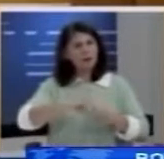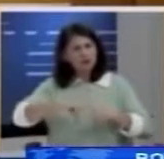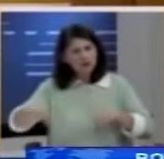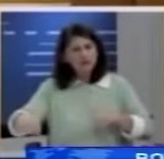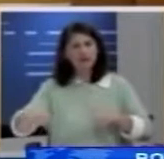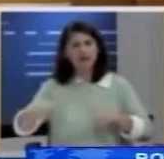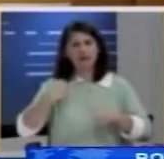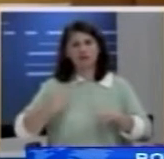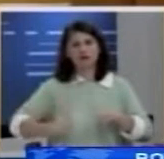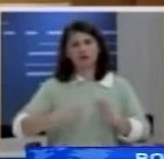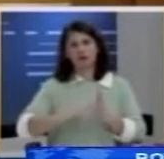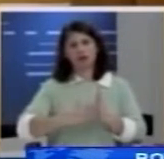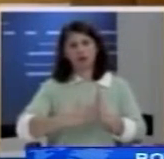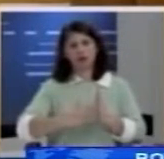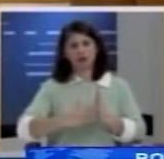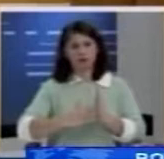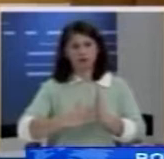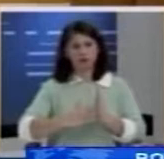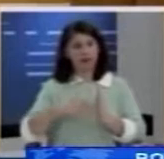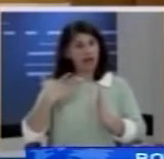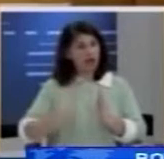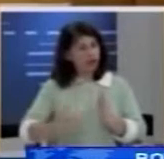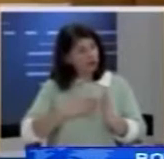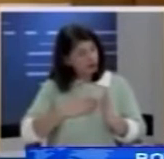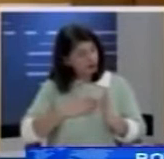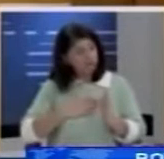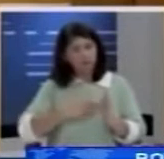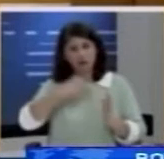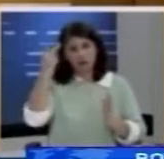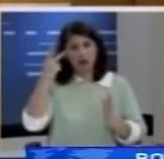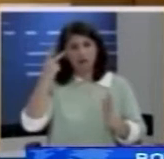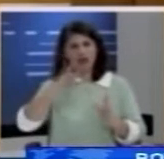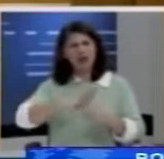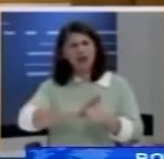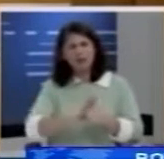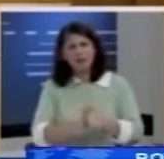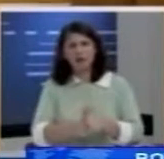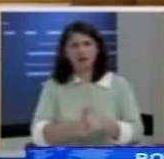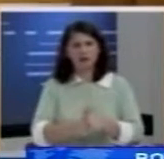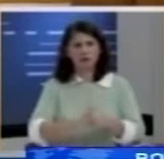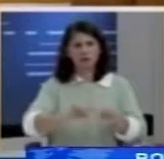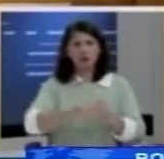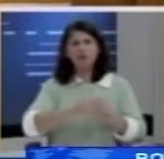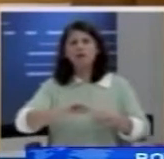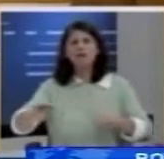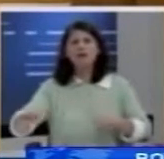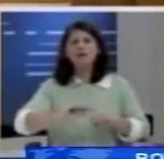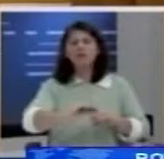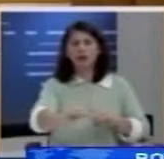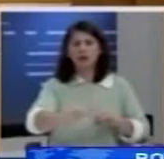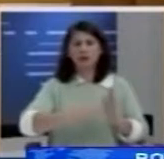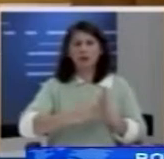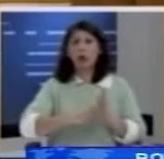αποσπασμένους δημοσίους υπαλλήλους. Έχουμε και εμείς το δικαίωμα να γεμίσουμε με αποσπασμένους